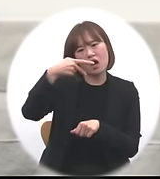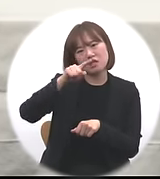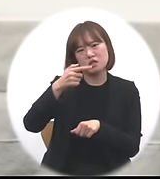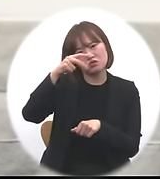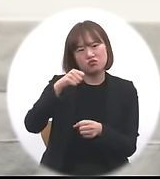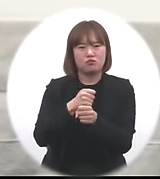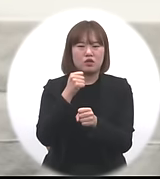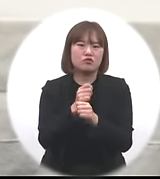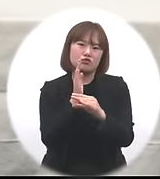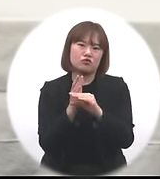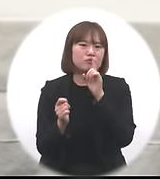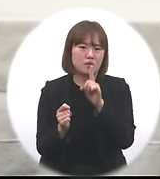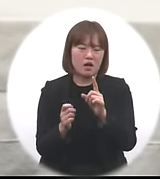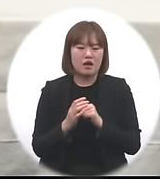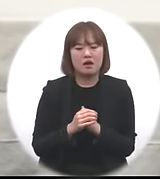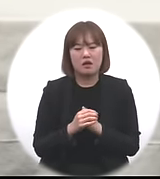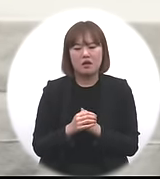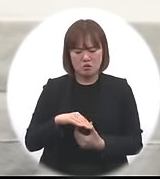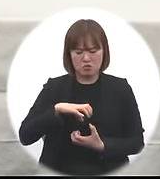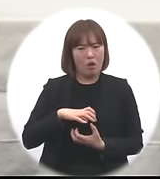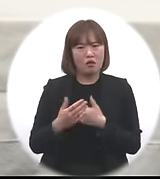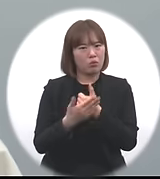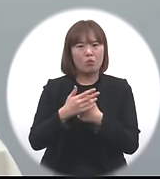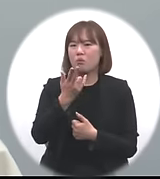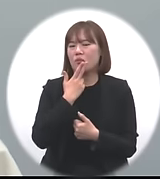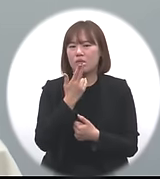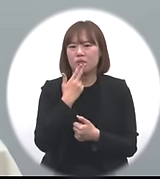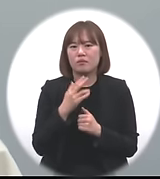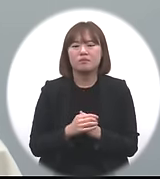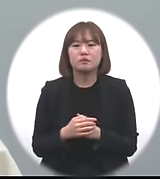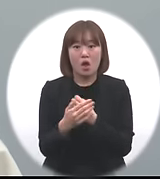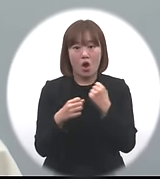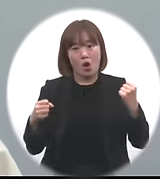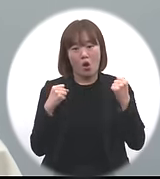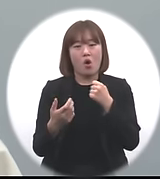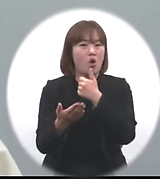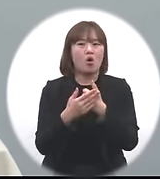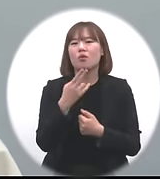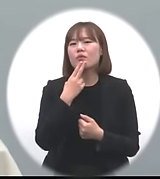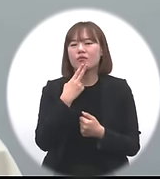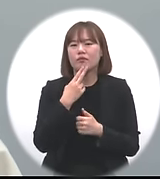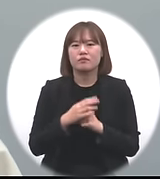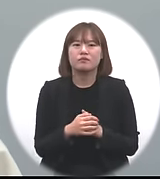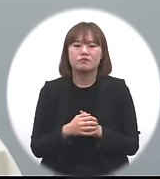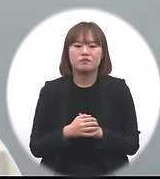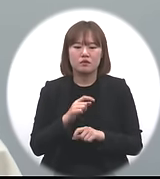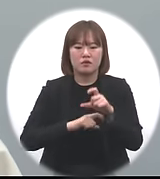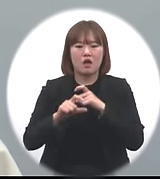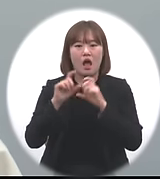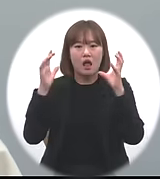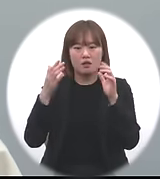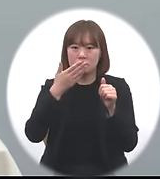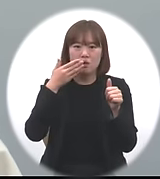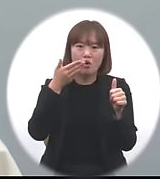억지로 탄산을 주입해서도 탄산수를 만들고 있는 중이에요. 소화에 도움이 되느냐? 되지 않습니다. 건강에 도움이 되느냐?